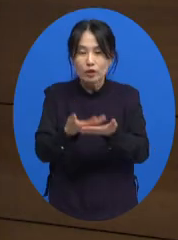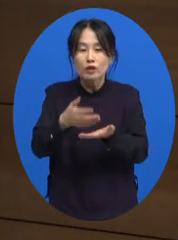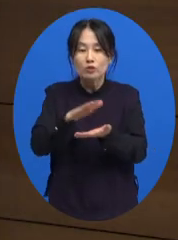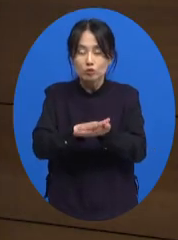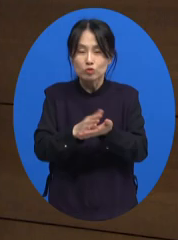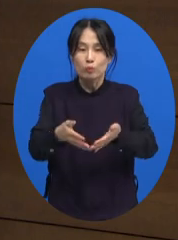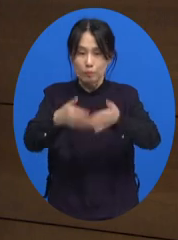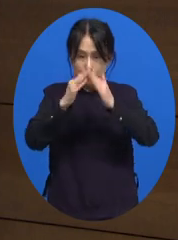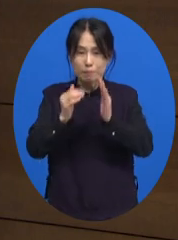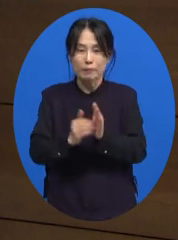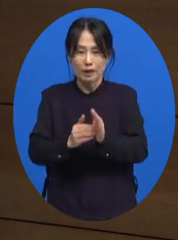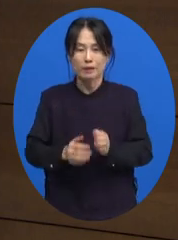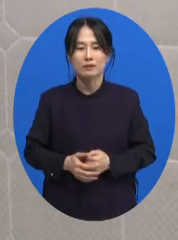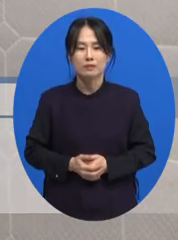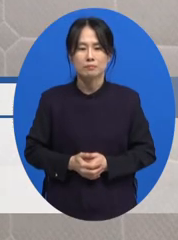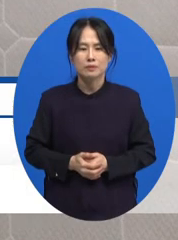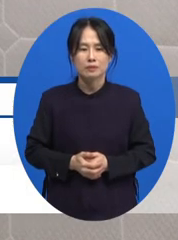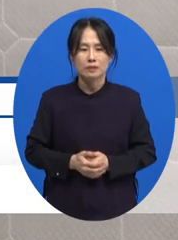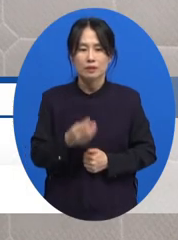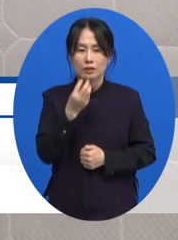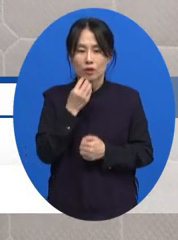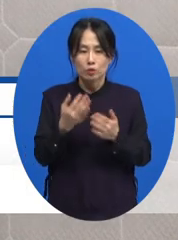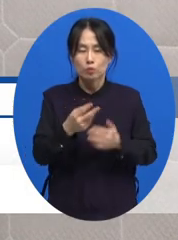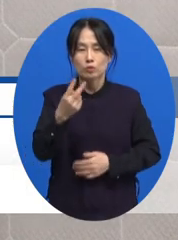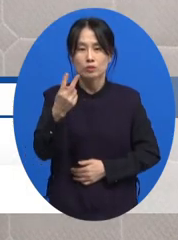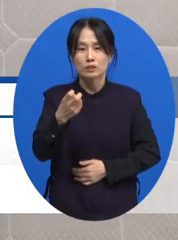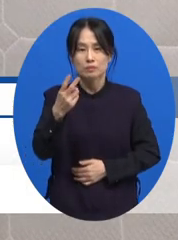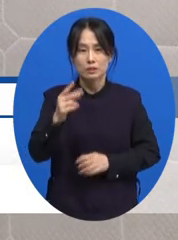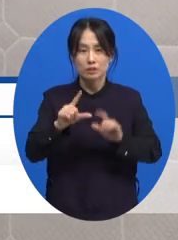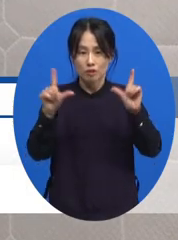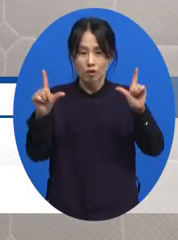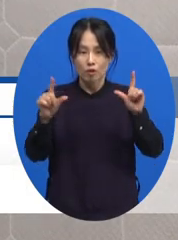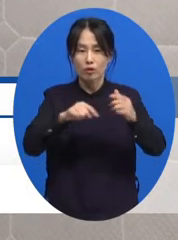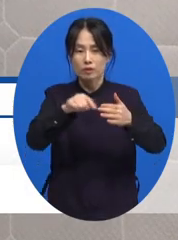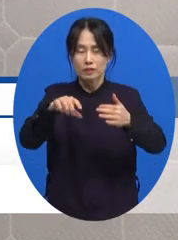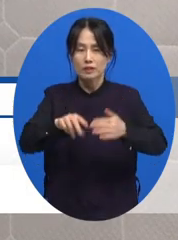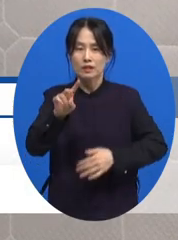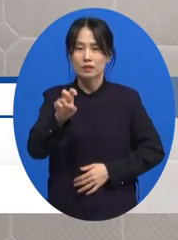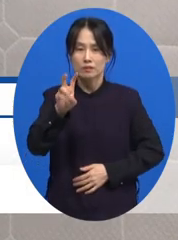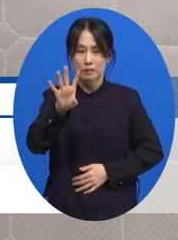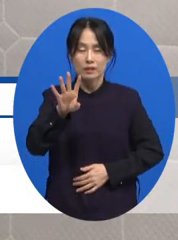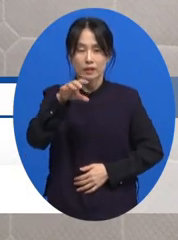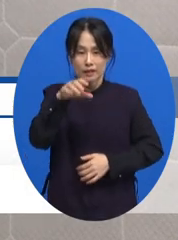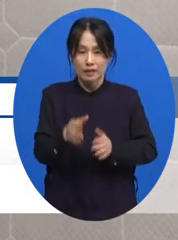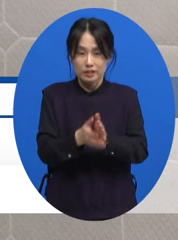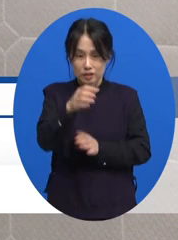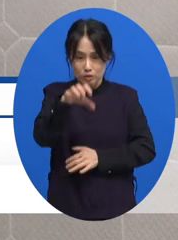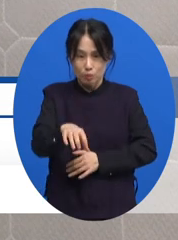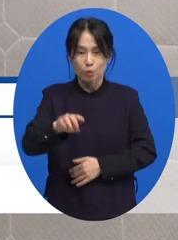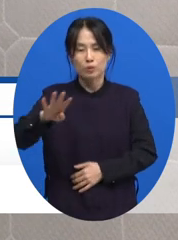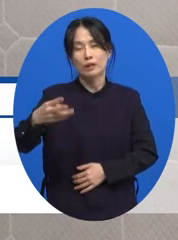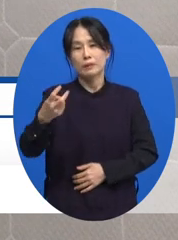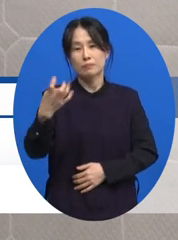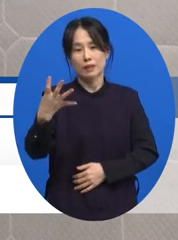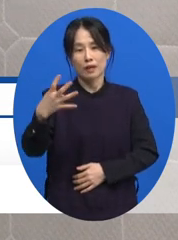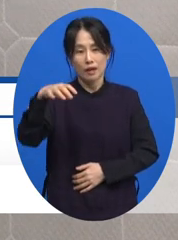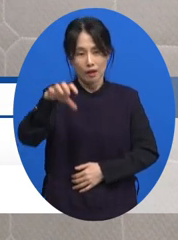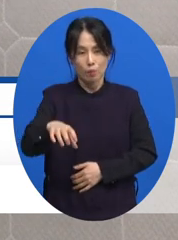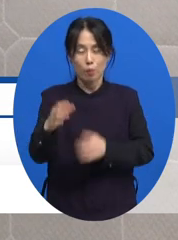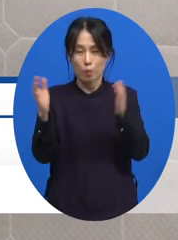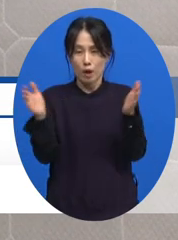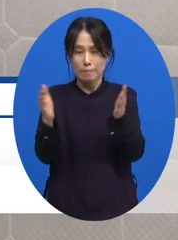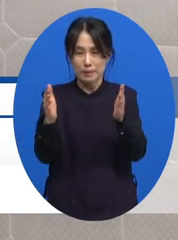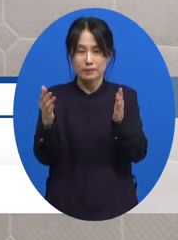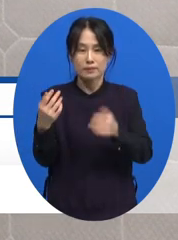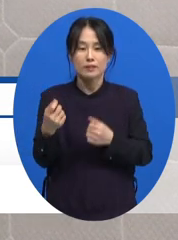신규 휴게시설이 조성됐습니다 경기도는 22년도에 돈의 24개씩은 424조소에